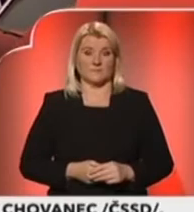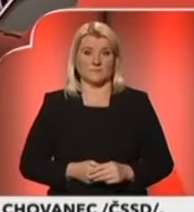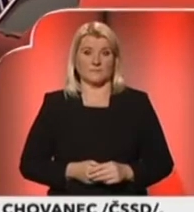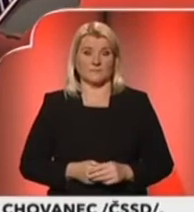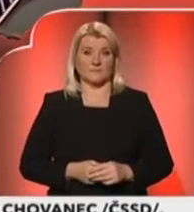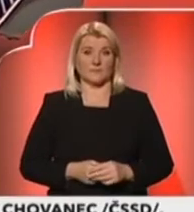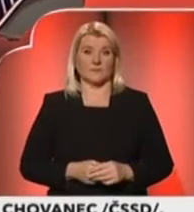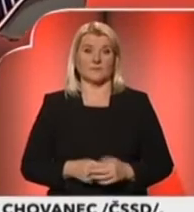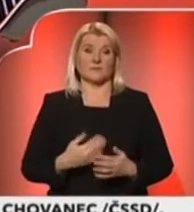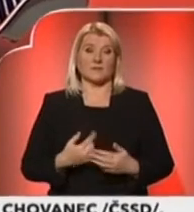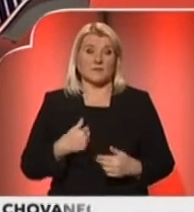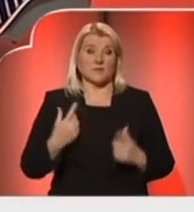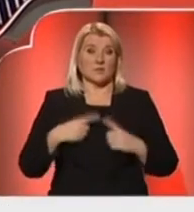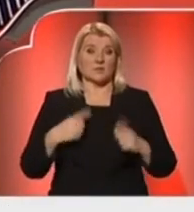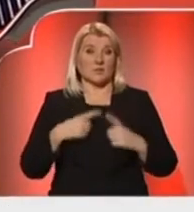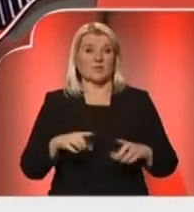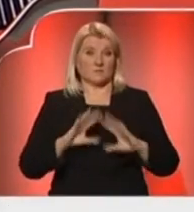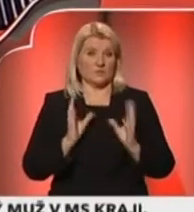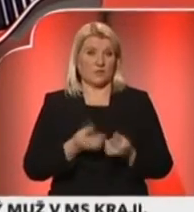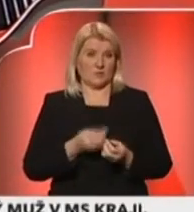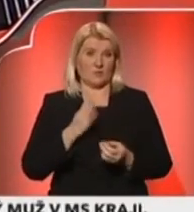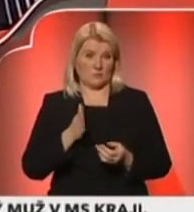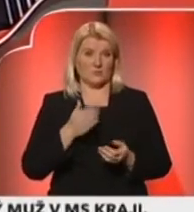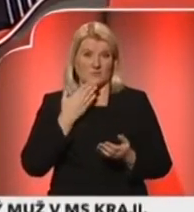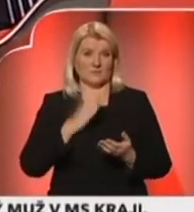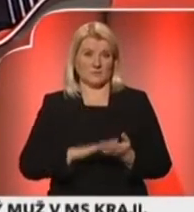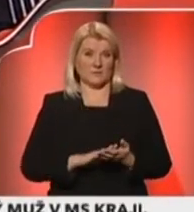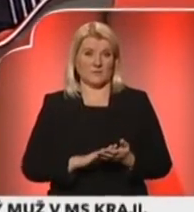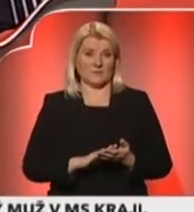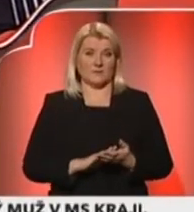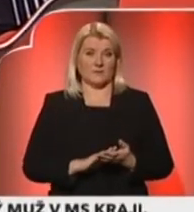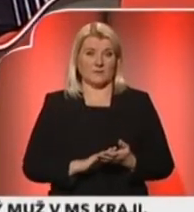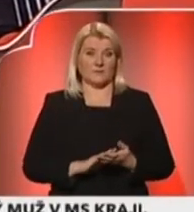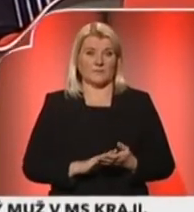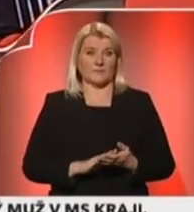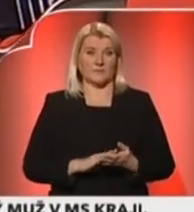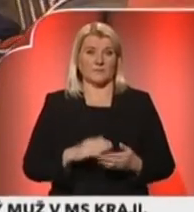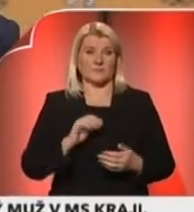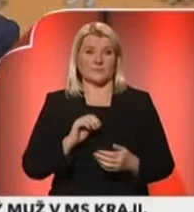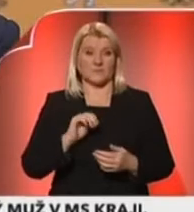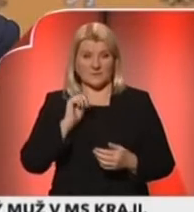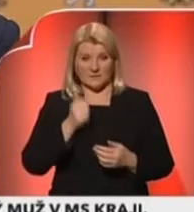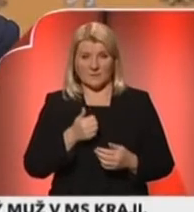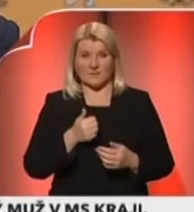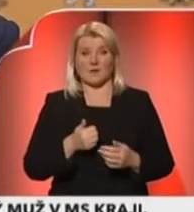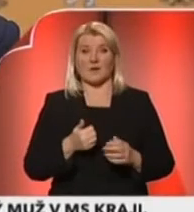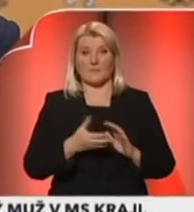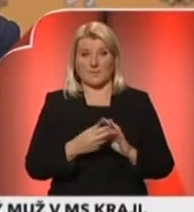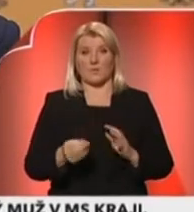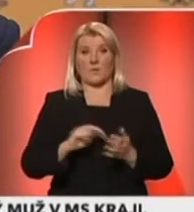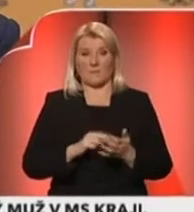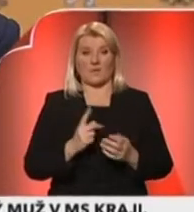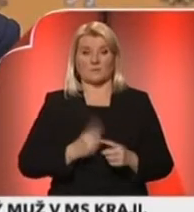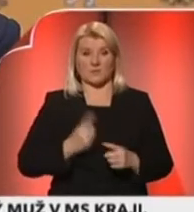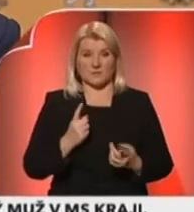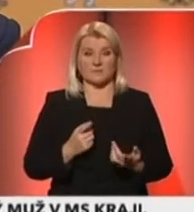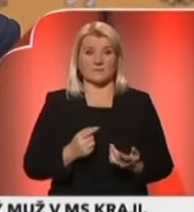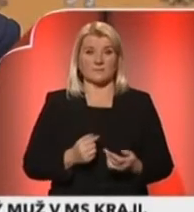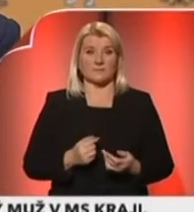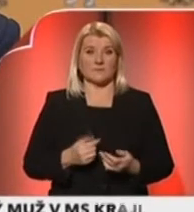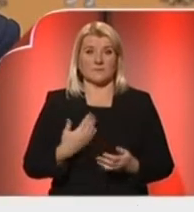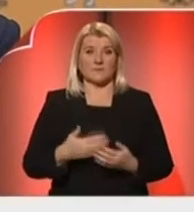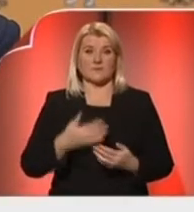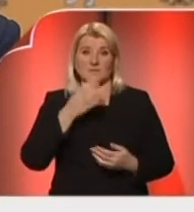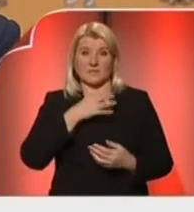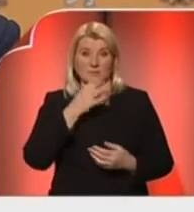No, tak samozřejmě já čekám, že vše proběhne na ustavujícím zasedání zastupitelstva podle plánu. Bylo